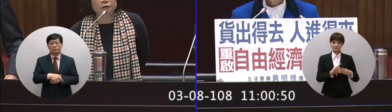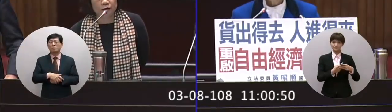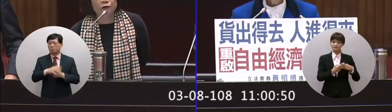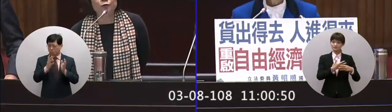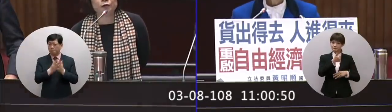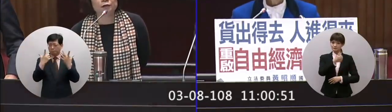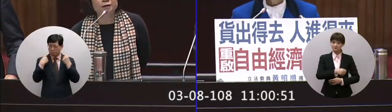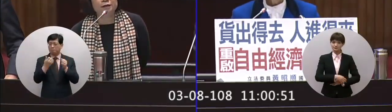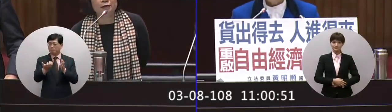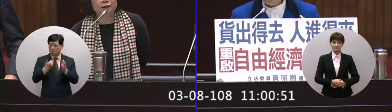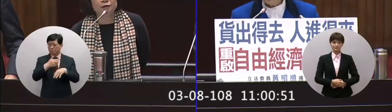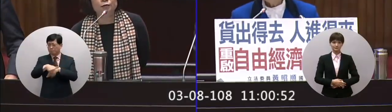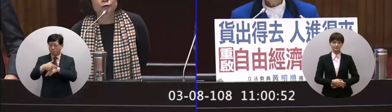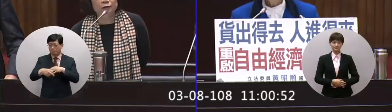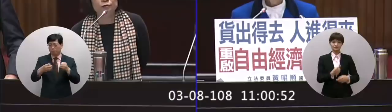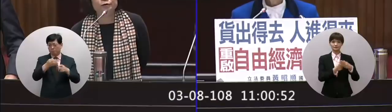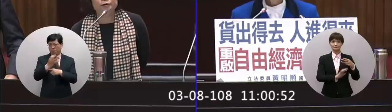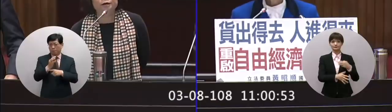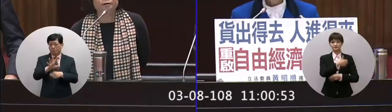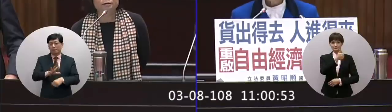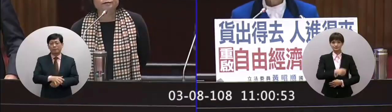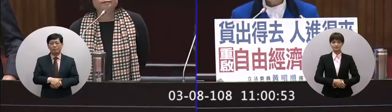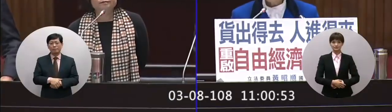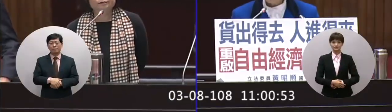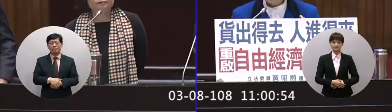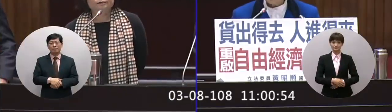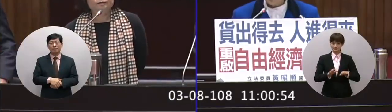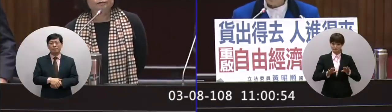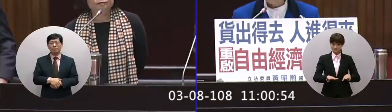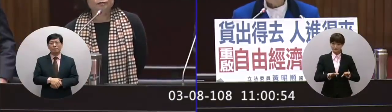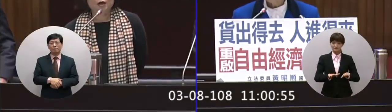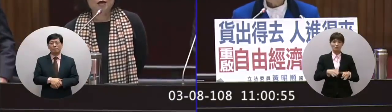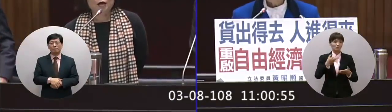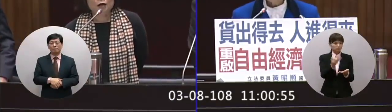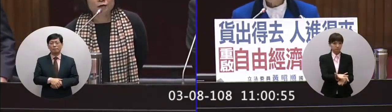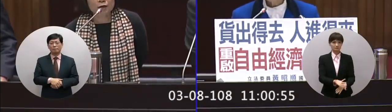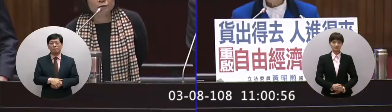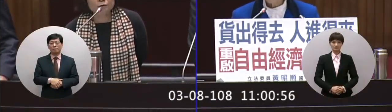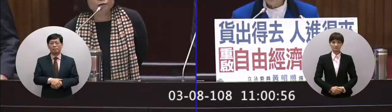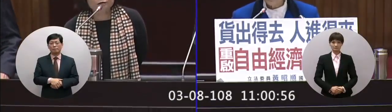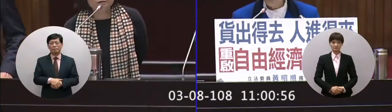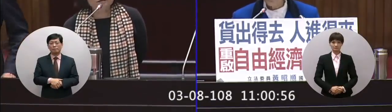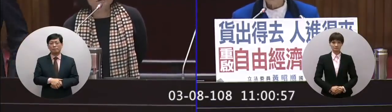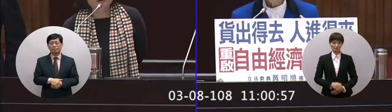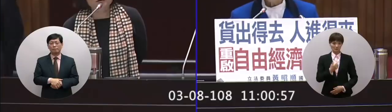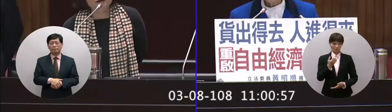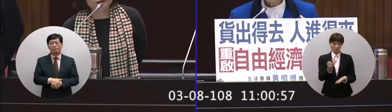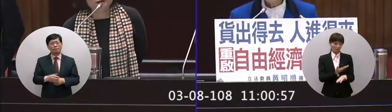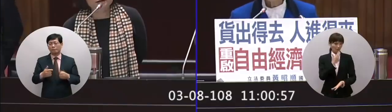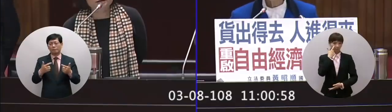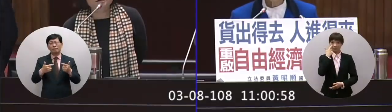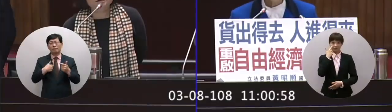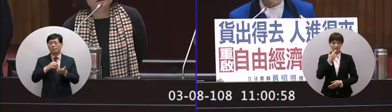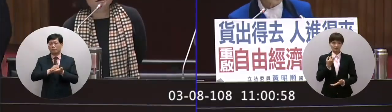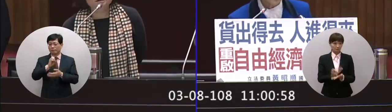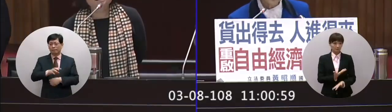其实已经有很多的这样的一个优惠的措施了。 主委，现在就是不够，而且明显的不够。 没有，我要